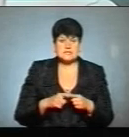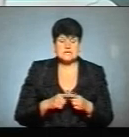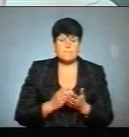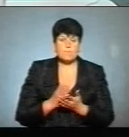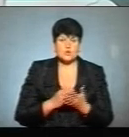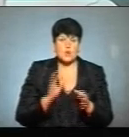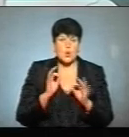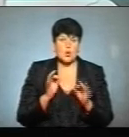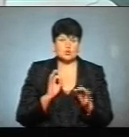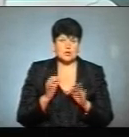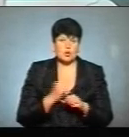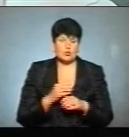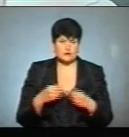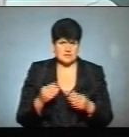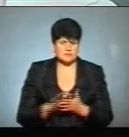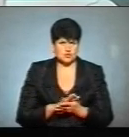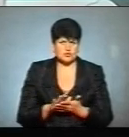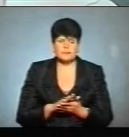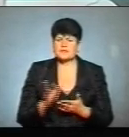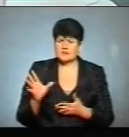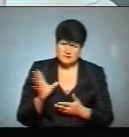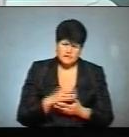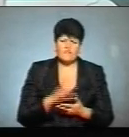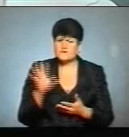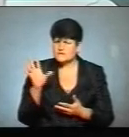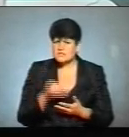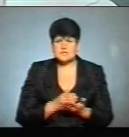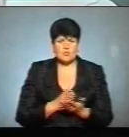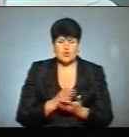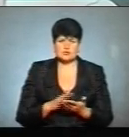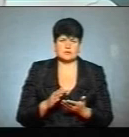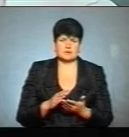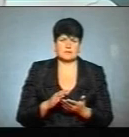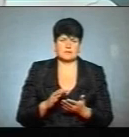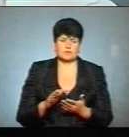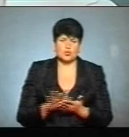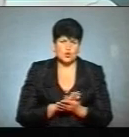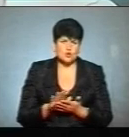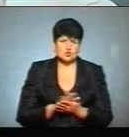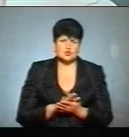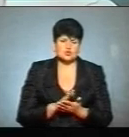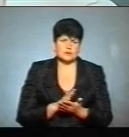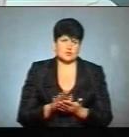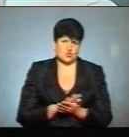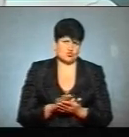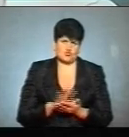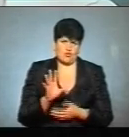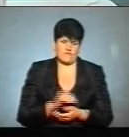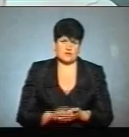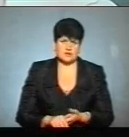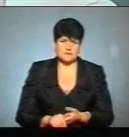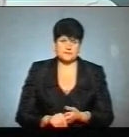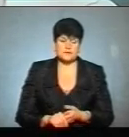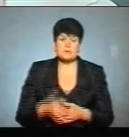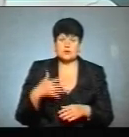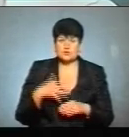консультант-роботодавця повністю безкоштовна? Звичайно, всі послуги як для роботодавців, так і для людей, які шукають роботу, безкоштовні. І розуміючи,